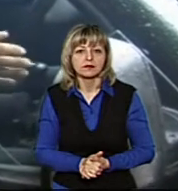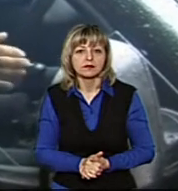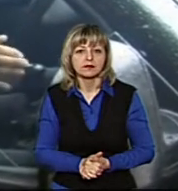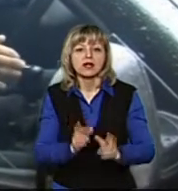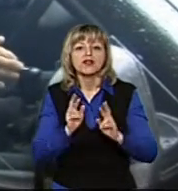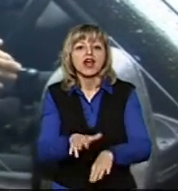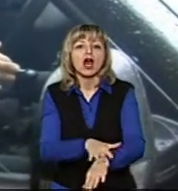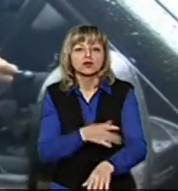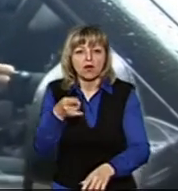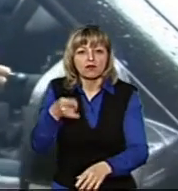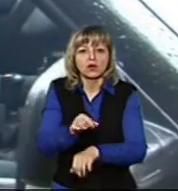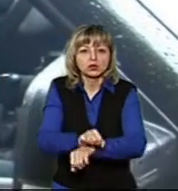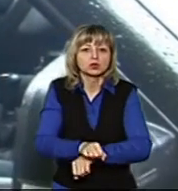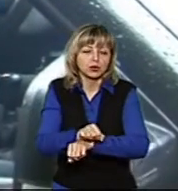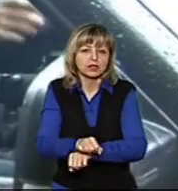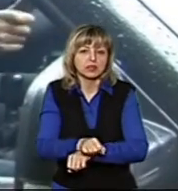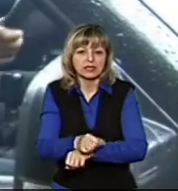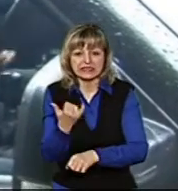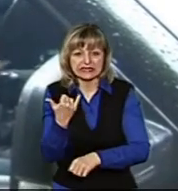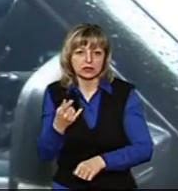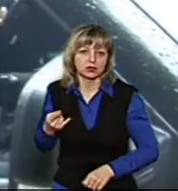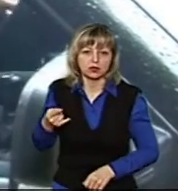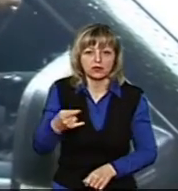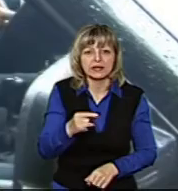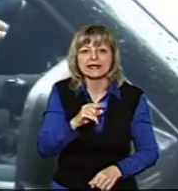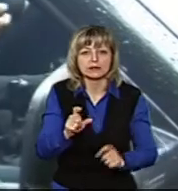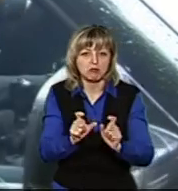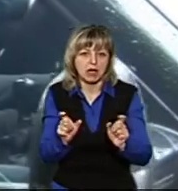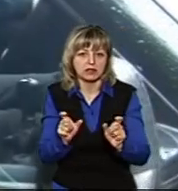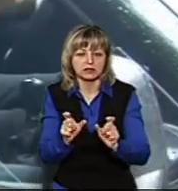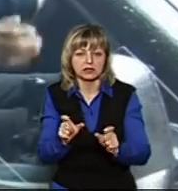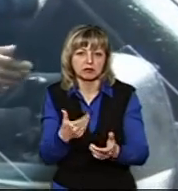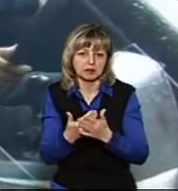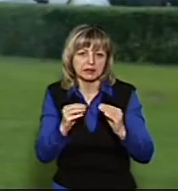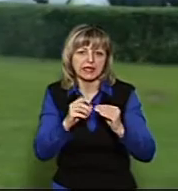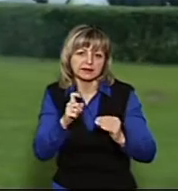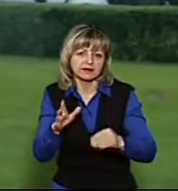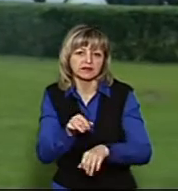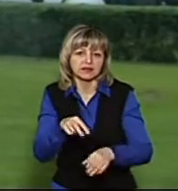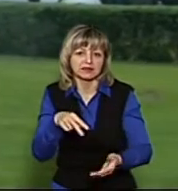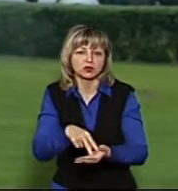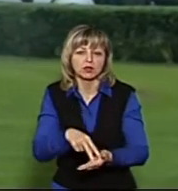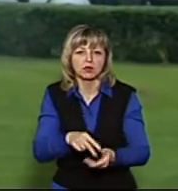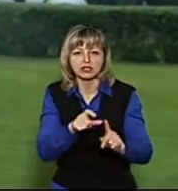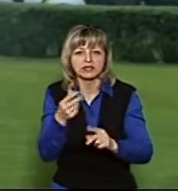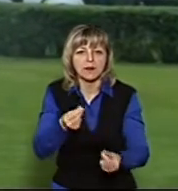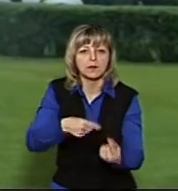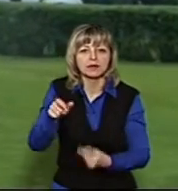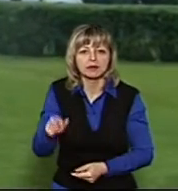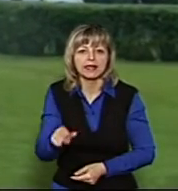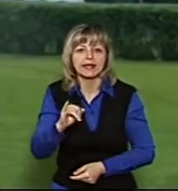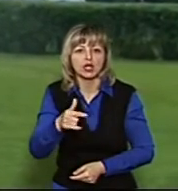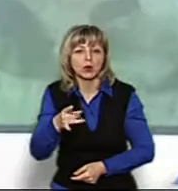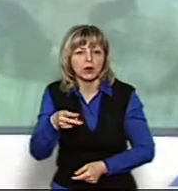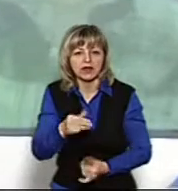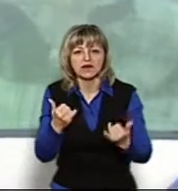Як довго стоїте? Ми тільки виїхали з магазину, то ще стоїмо вже хвилин 10, напевно. Зі слів підприємця Ігоря Дельова,